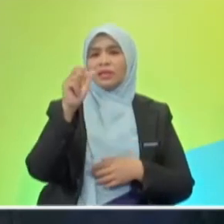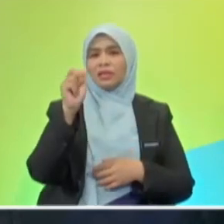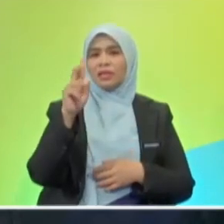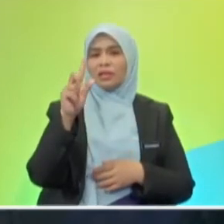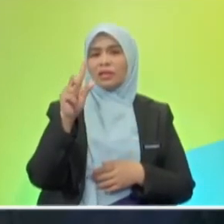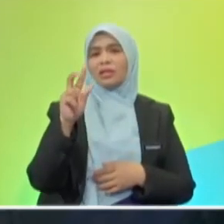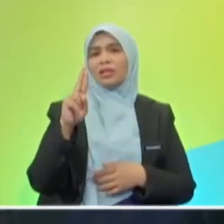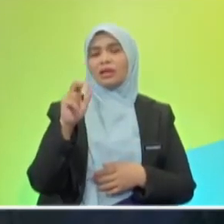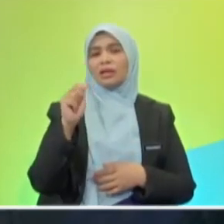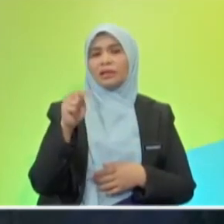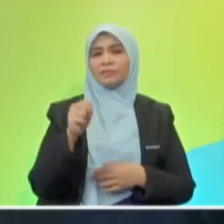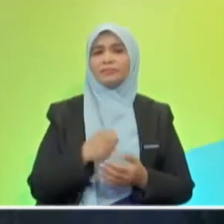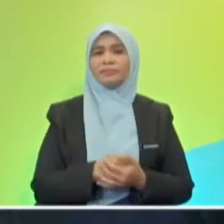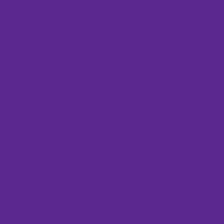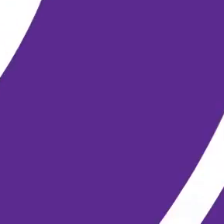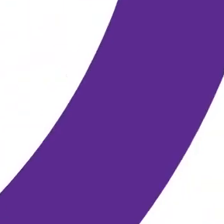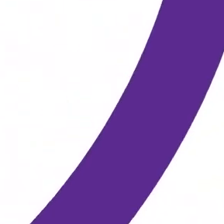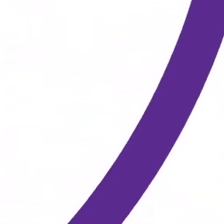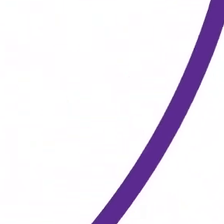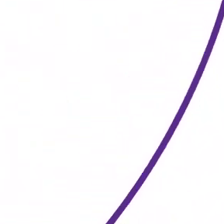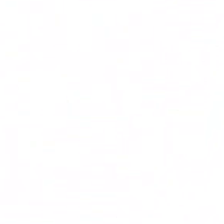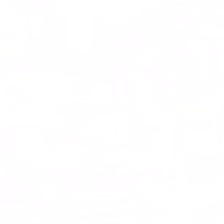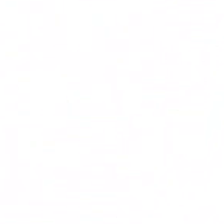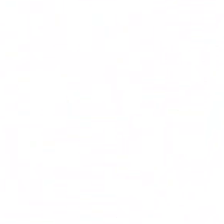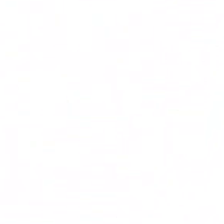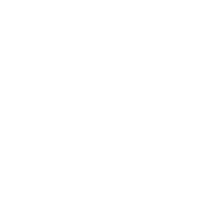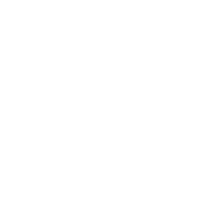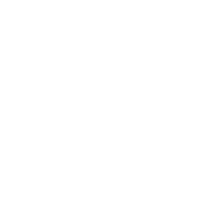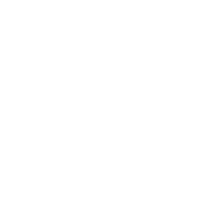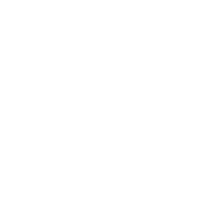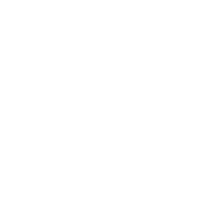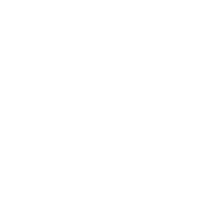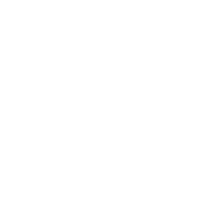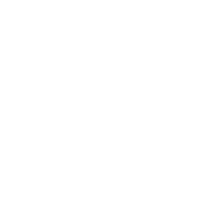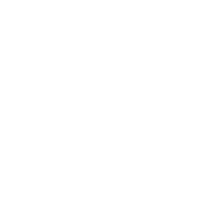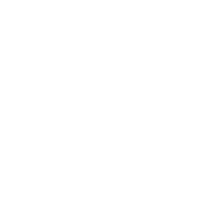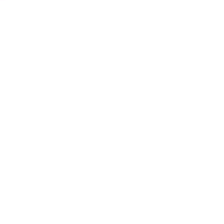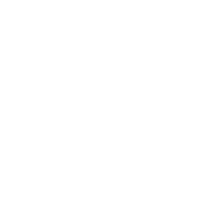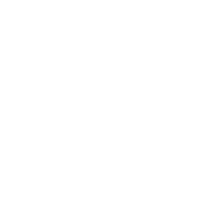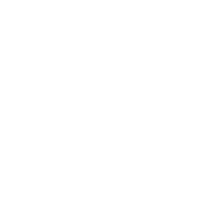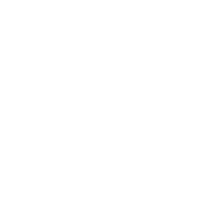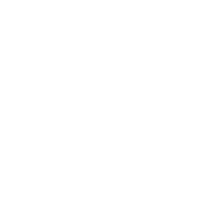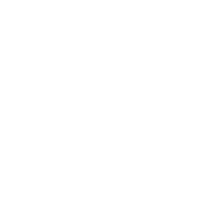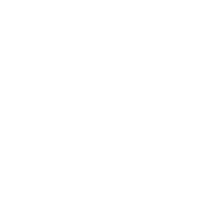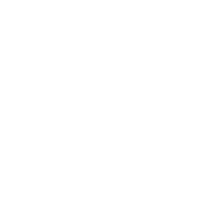memisah antara yang benar dan yang salah kalau TV GPU